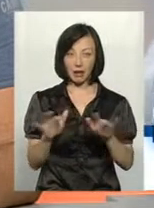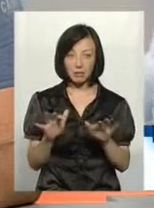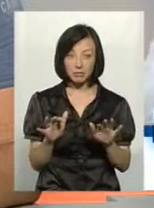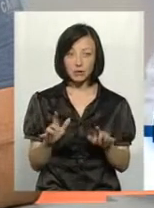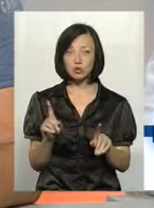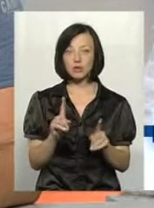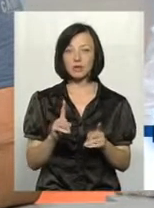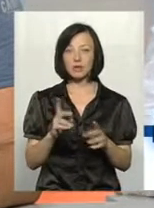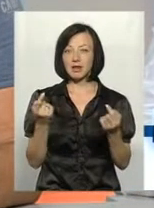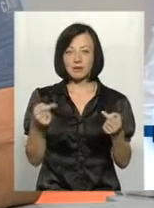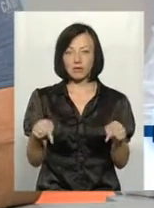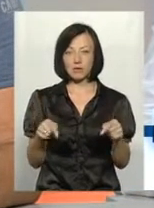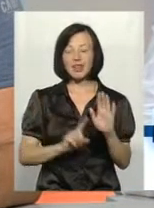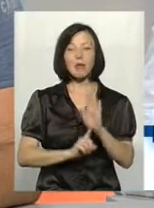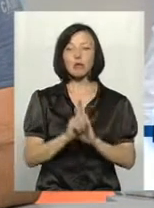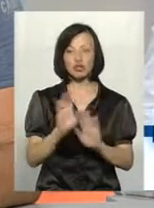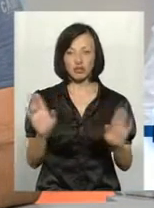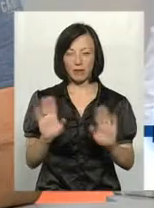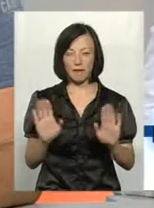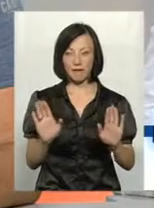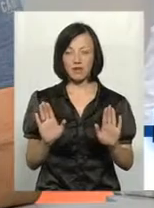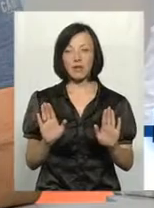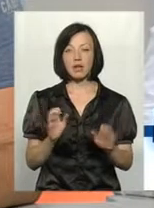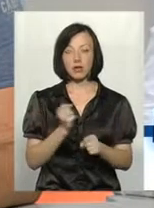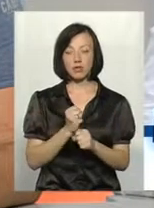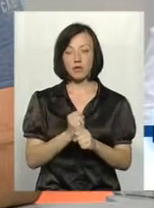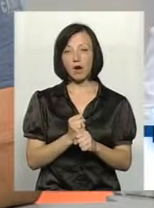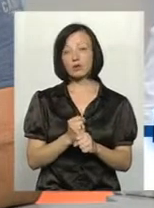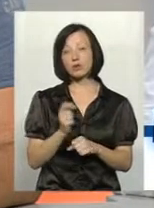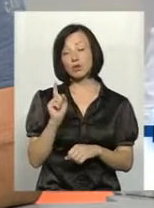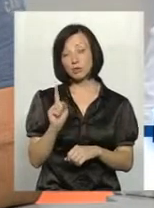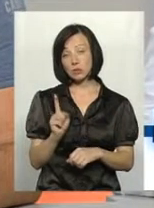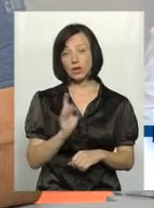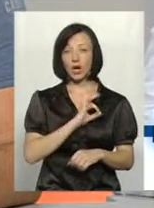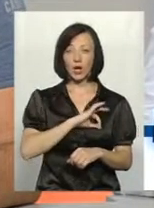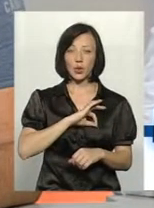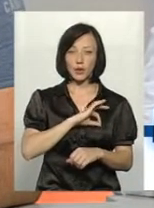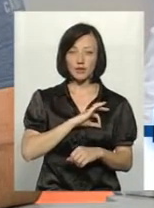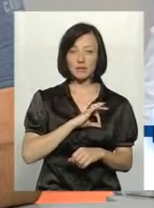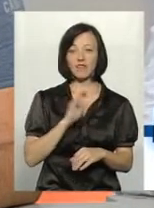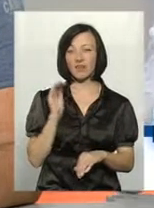щоб він не запустився. Хоча юристи і правники,